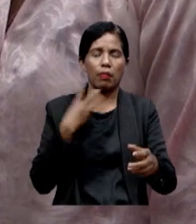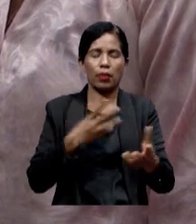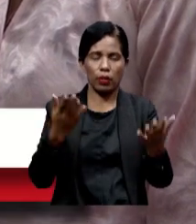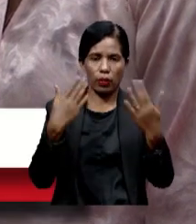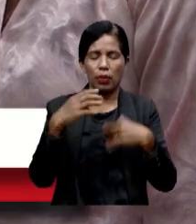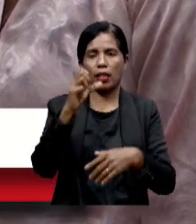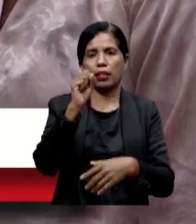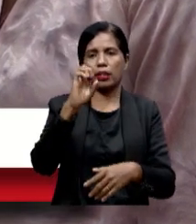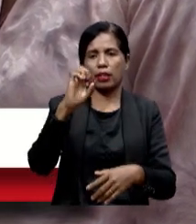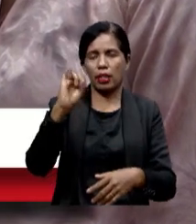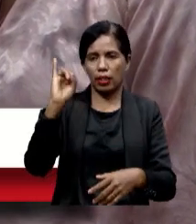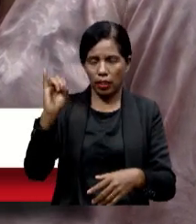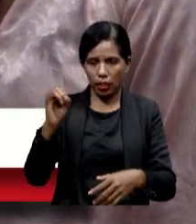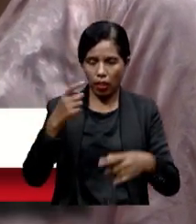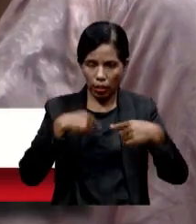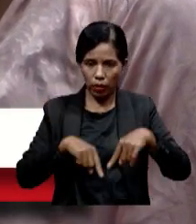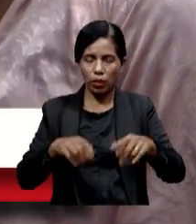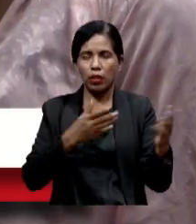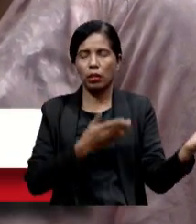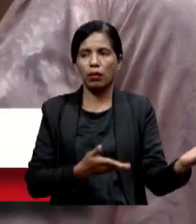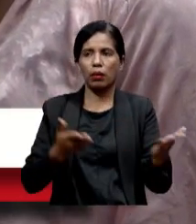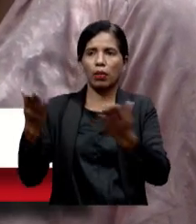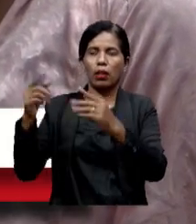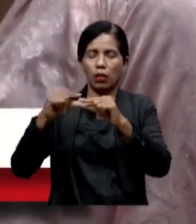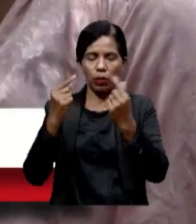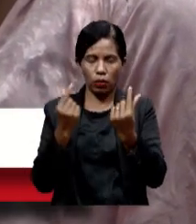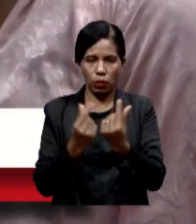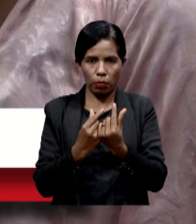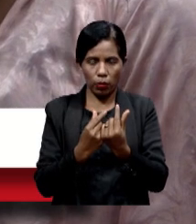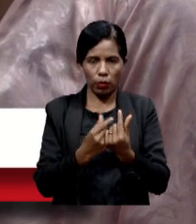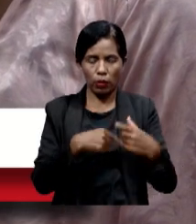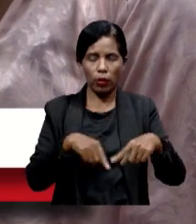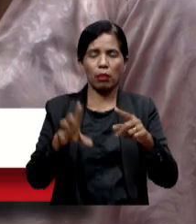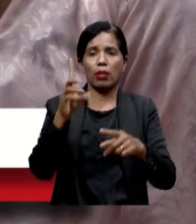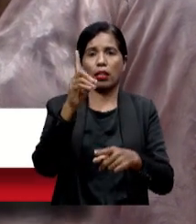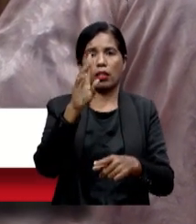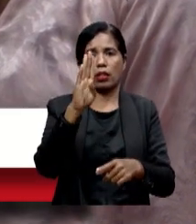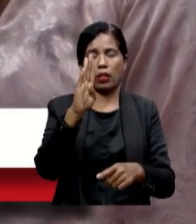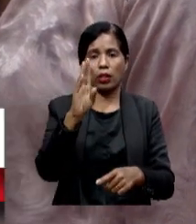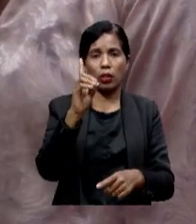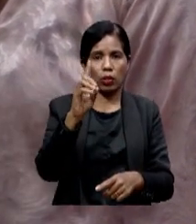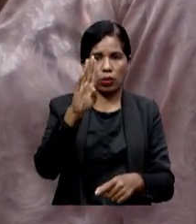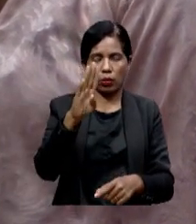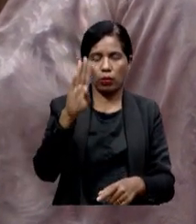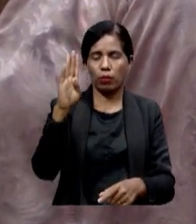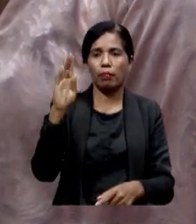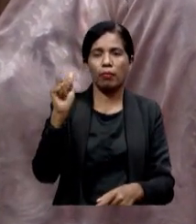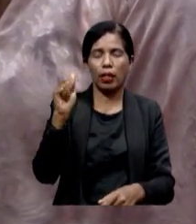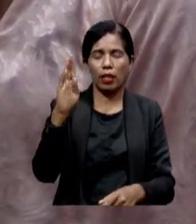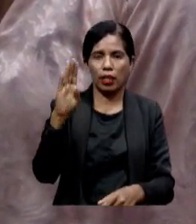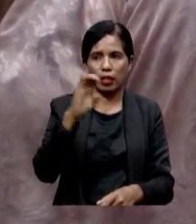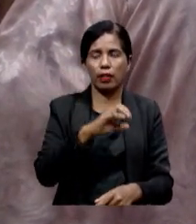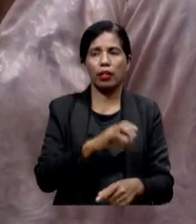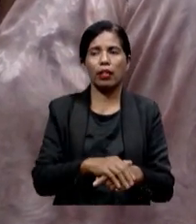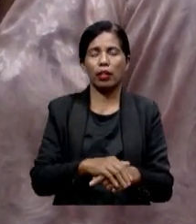depois se i lori tang ba iha equipa Expo Dubai niang. To iha neba siradehan, container ida primeiro bate